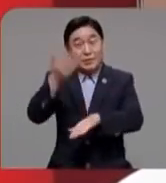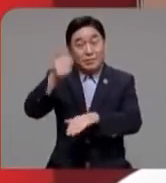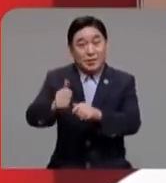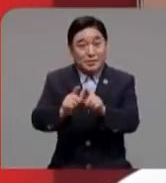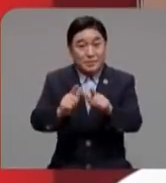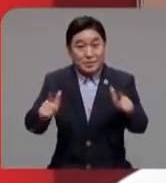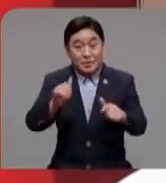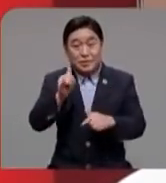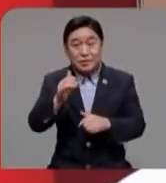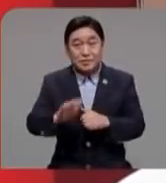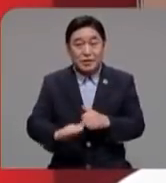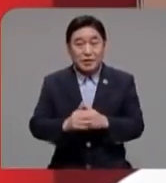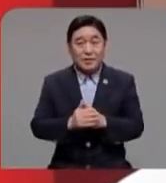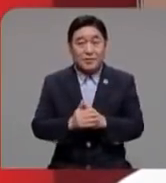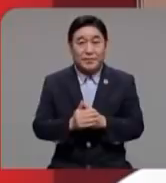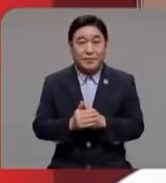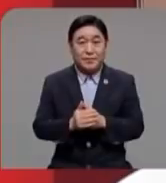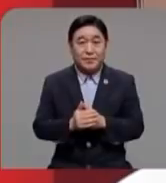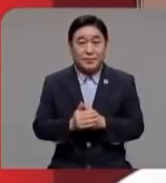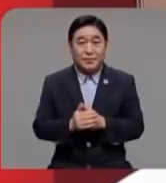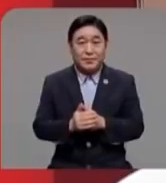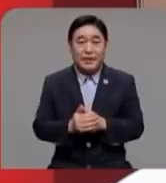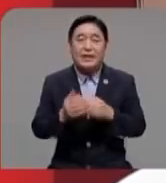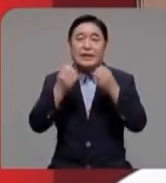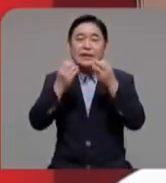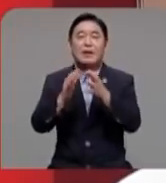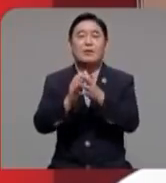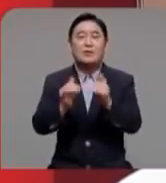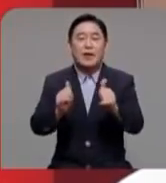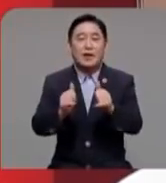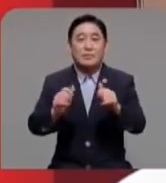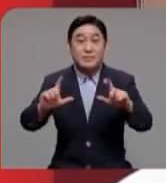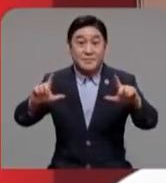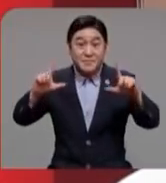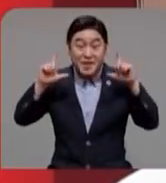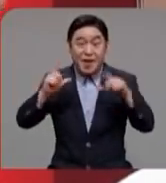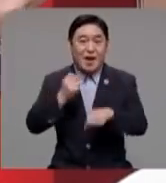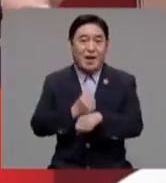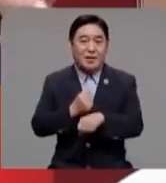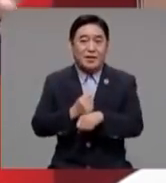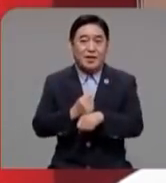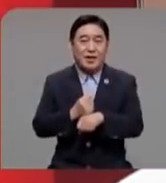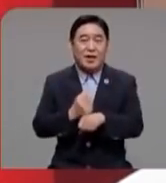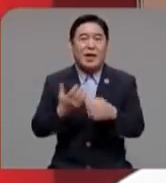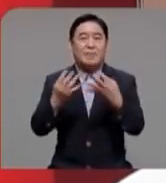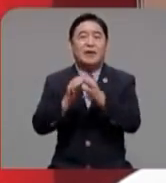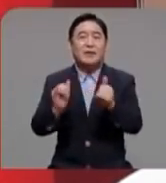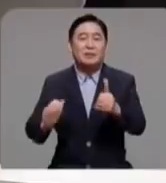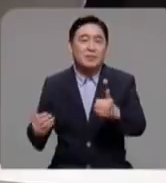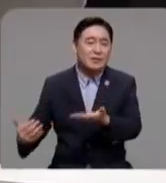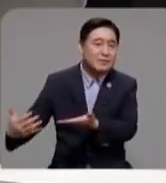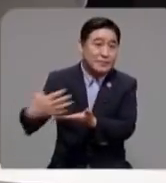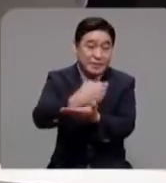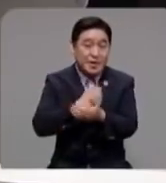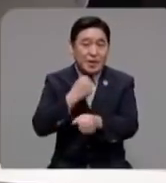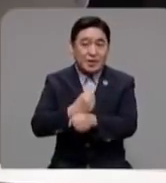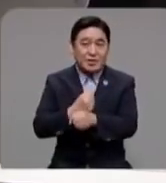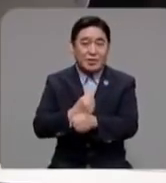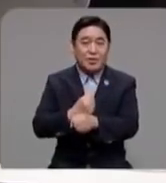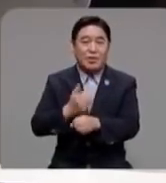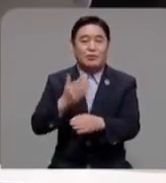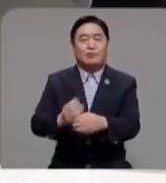선배들이 계시지만 그 새로운 인물을 내세우는 것이 그런 많은 사람들을 담아서